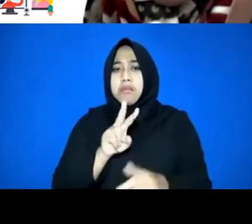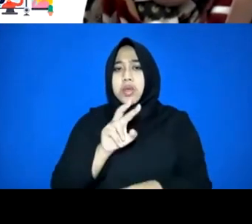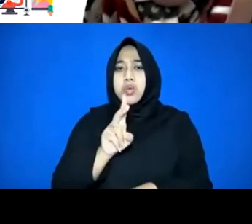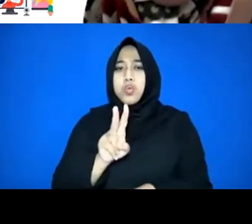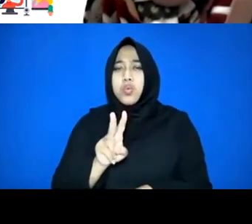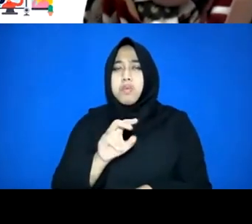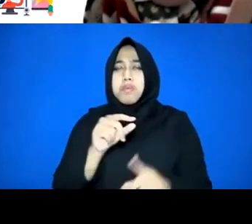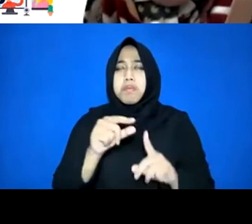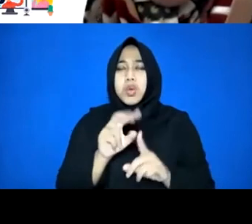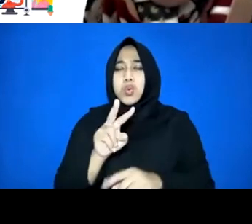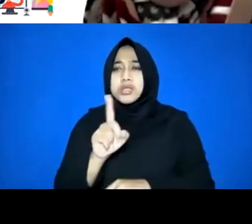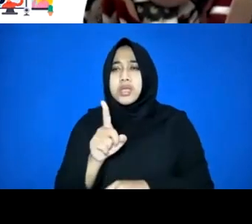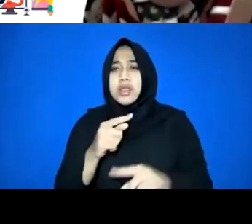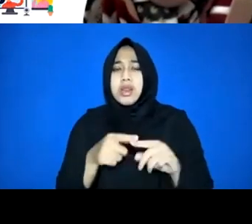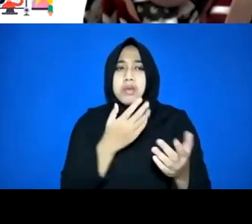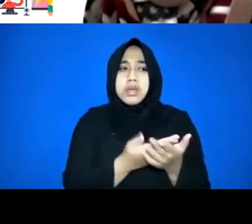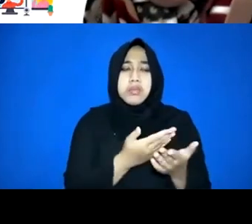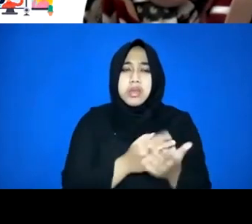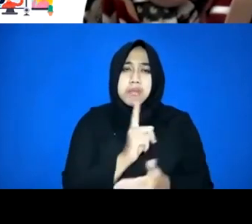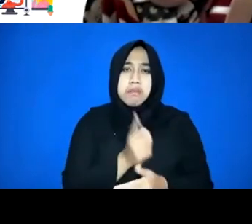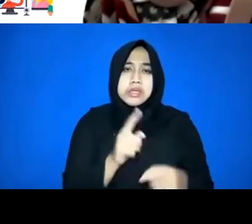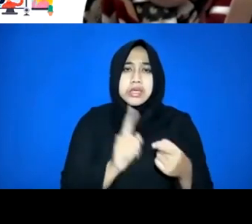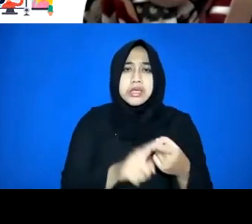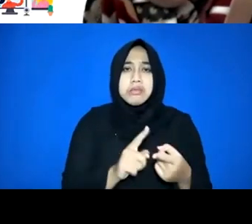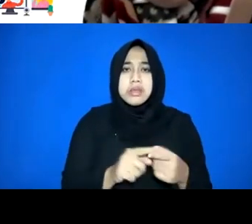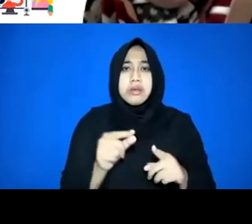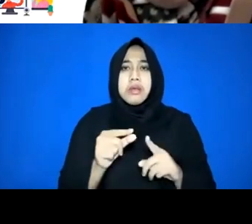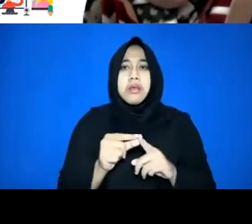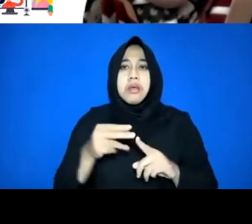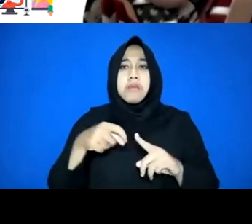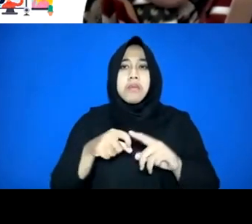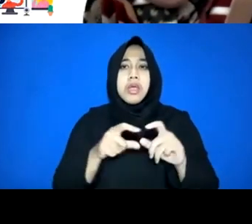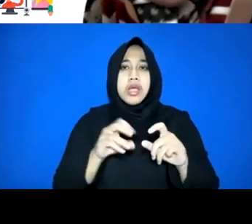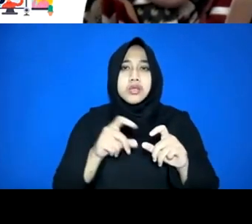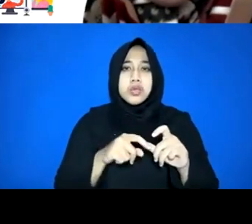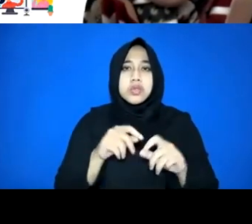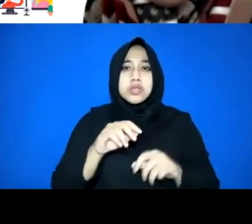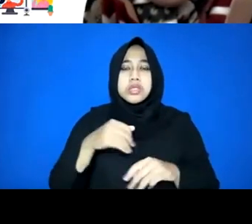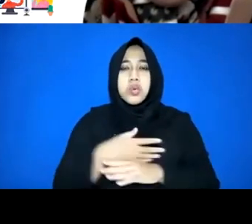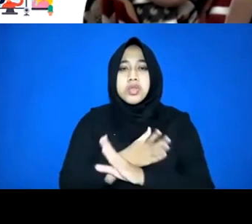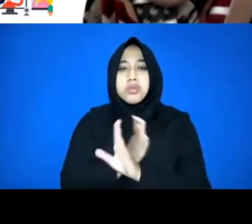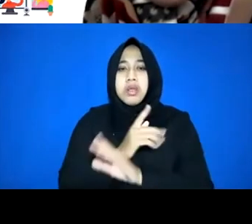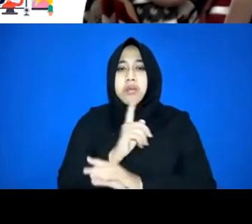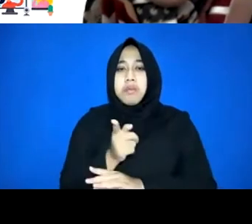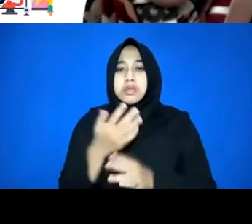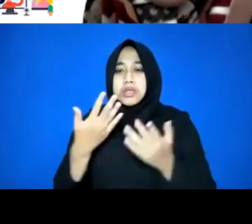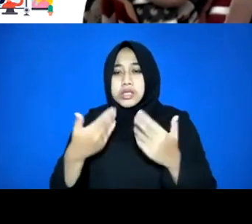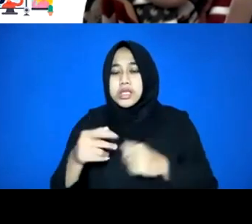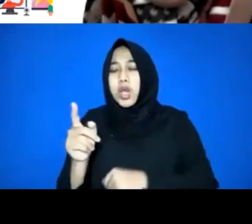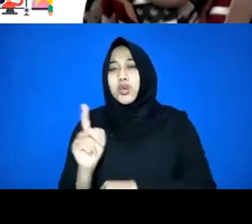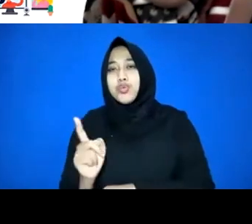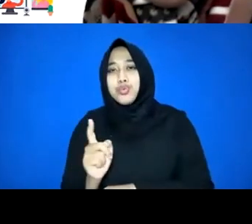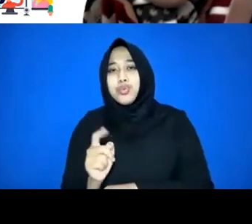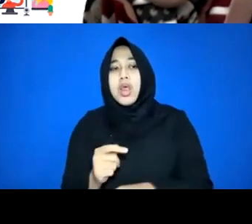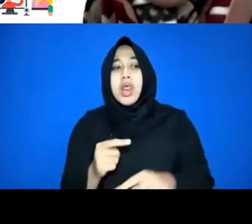Jadi tanpa diminta pastinya teman-teman Sakti Peksos Jatim untuk Lapsos pasti sudah terselesaikan dulu gitu.